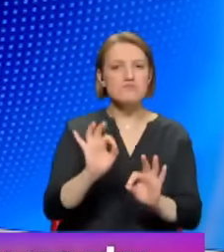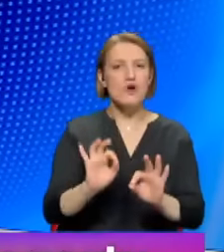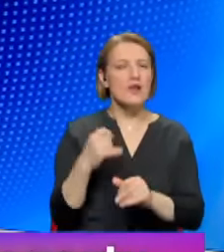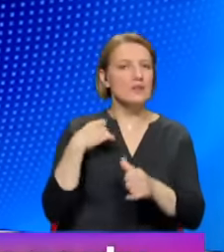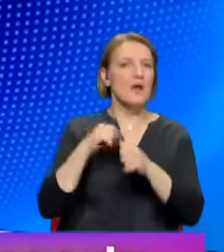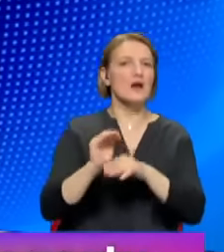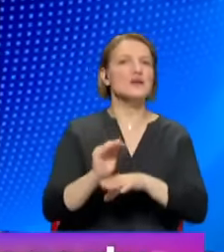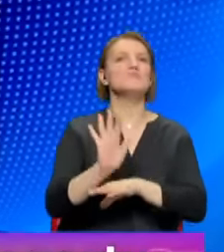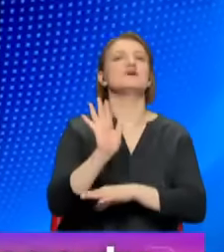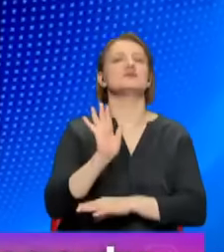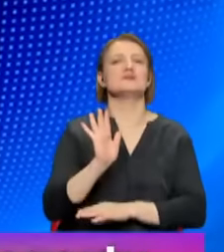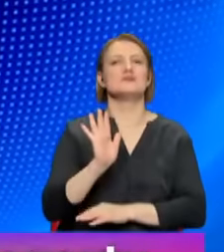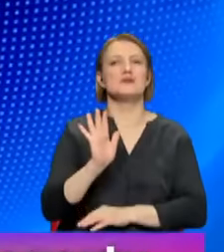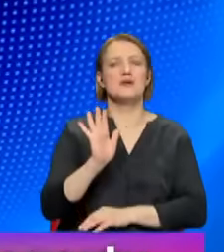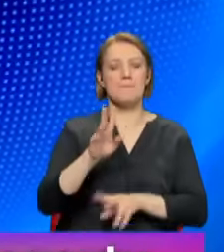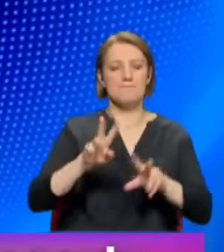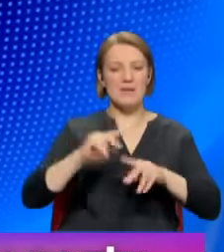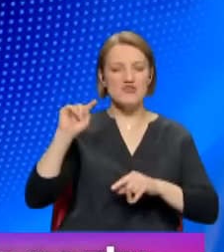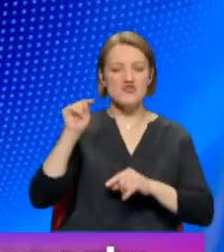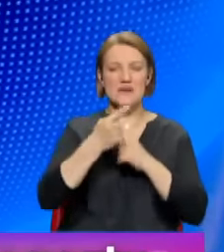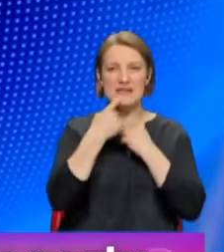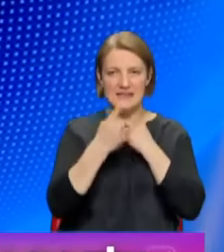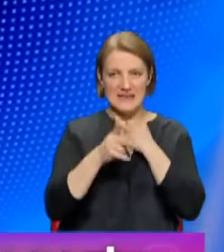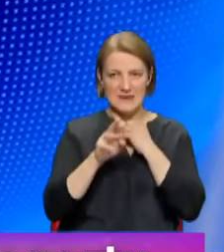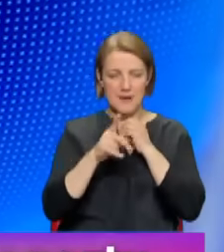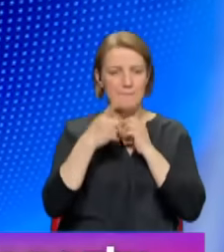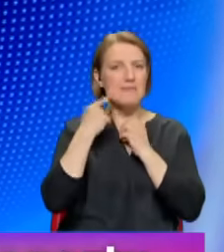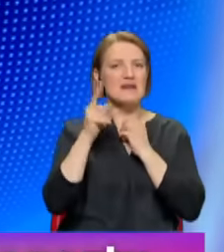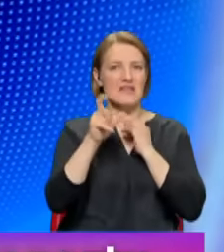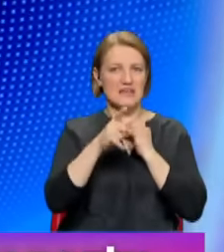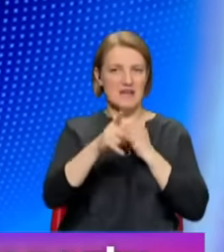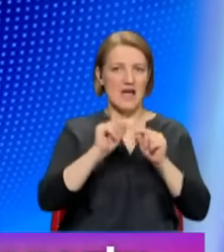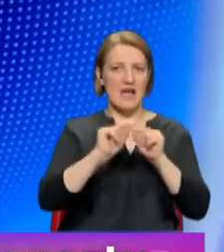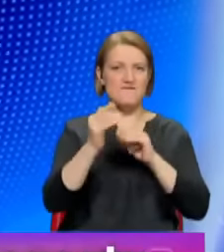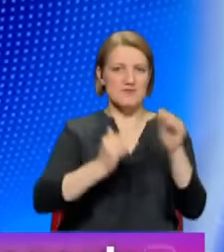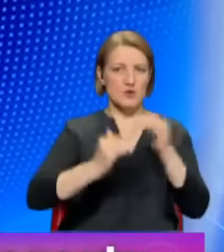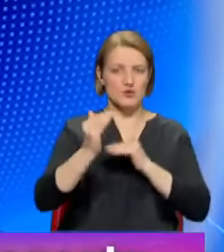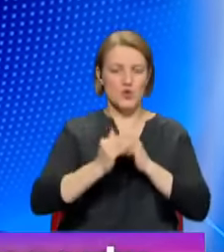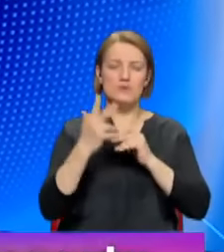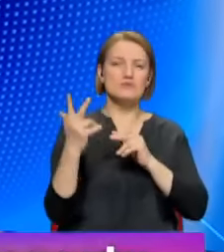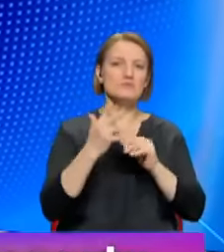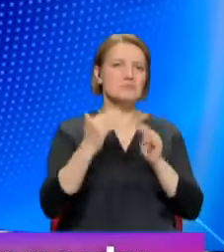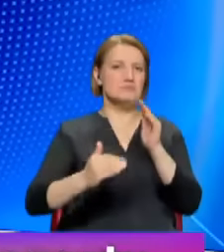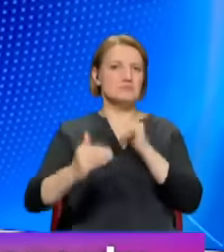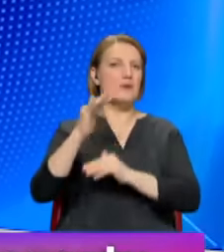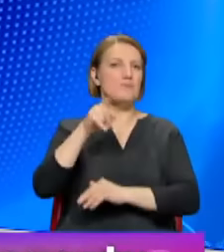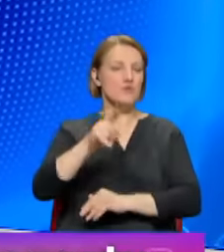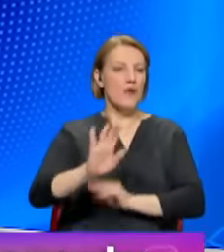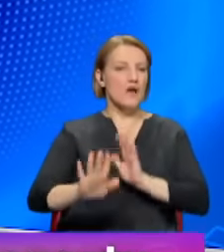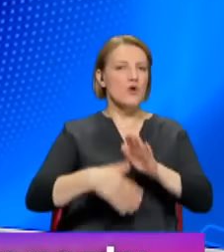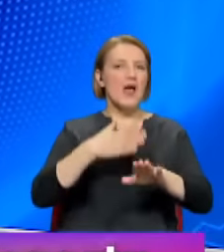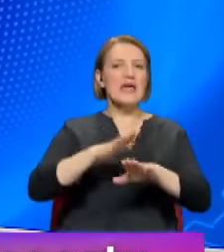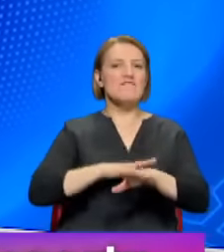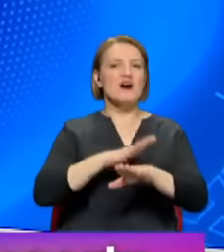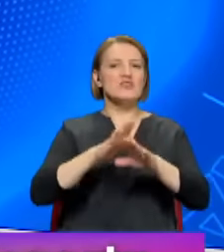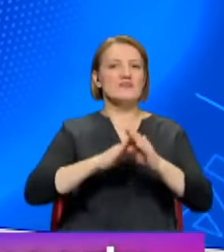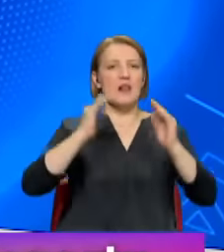yaşamayız. Dileriz Mehmet Şimşek'in söylediği gibi Mayıs ayında o enflasyon pik yapmıştır da bundan sonra yavaş